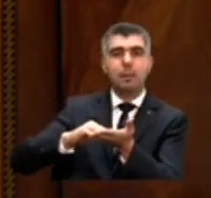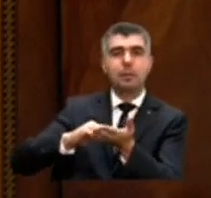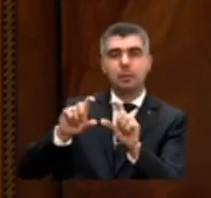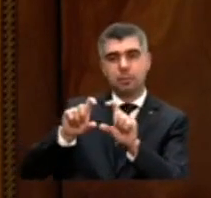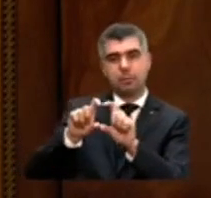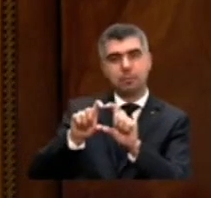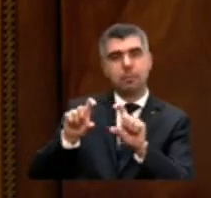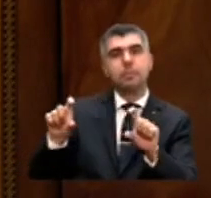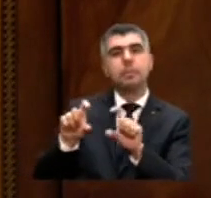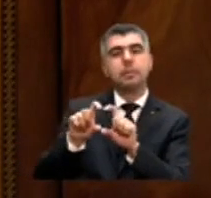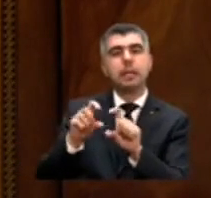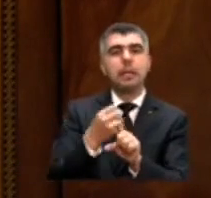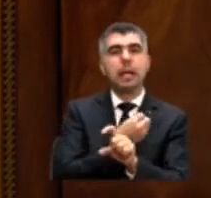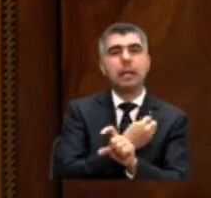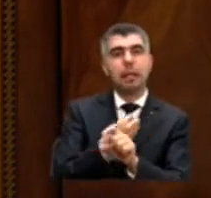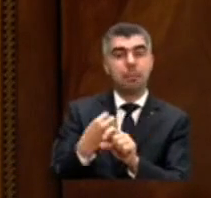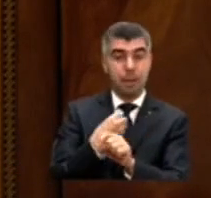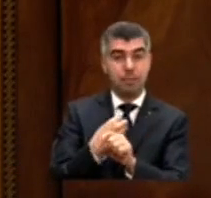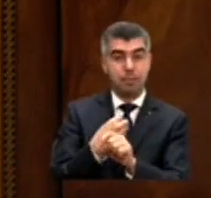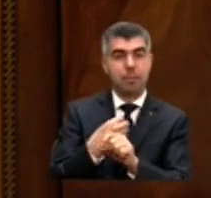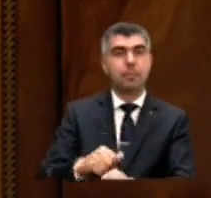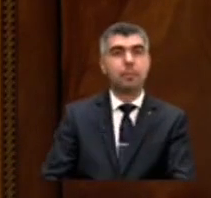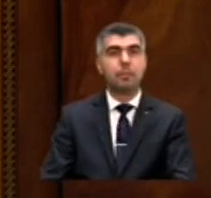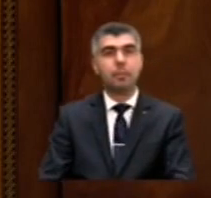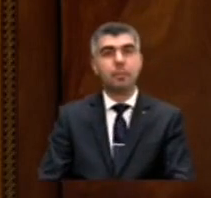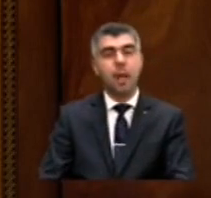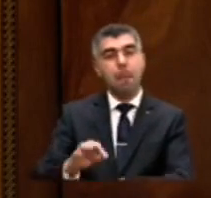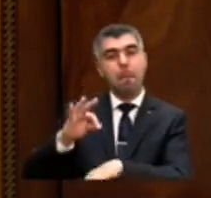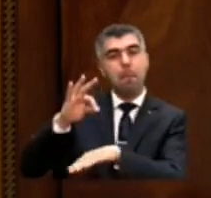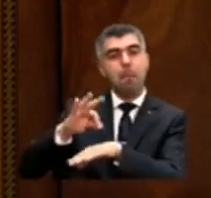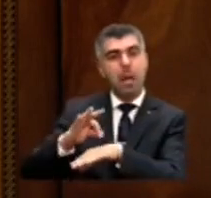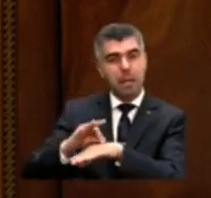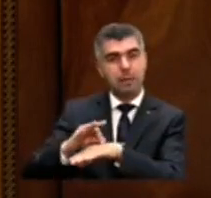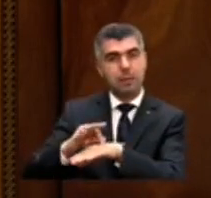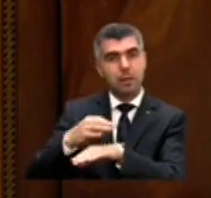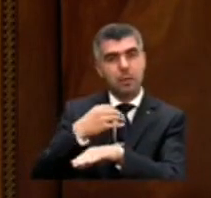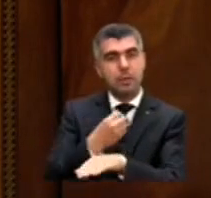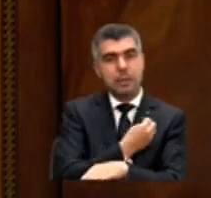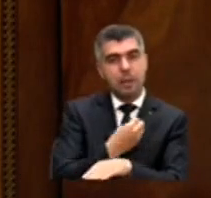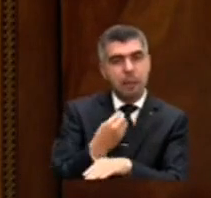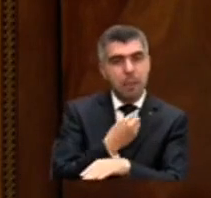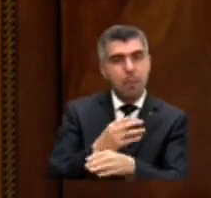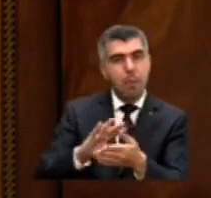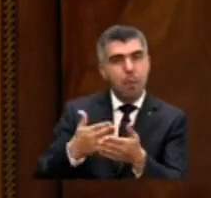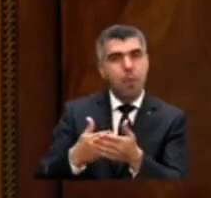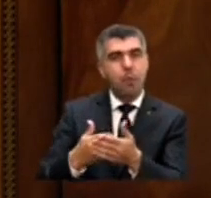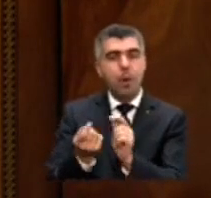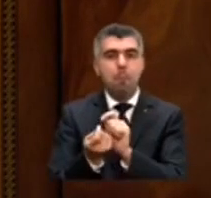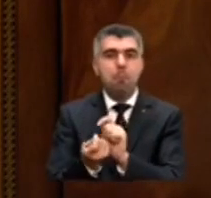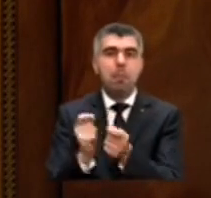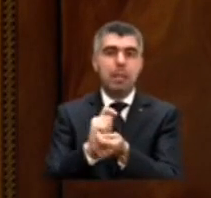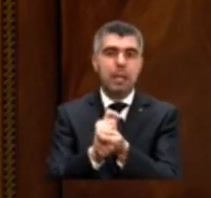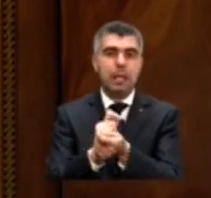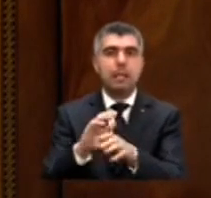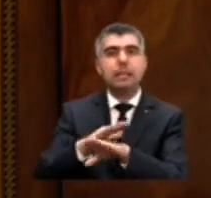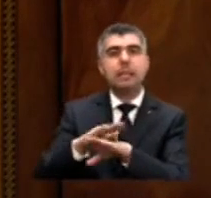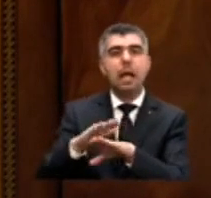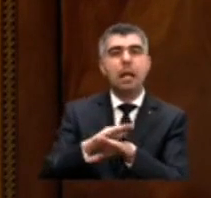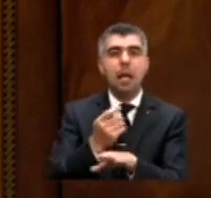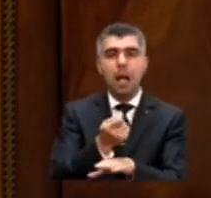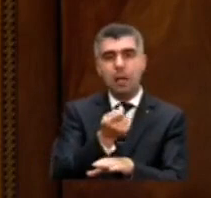الإنفاق المباشر للمرضى على الخدمات الصحية، ومراجعة السياسة الدوائية،